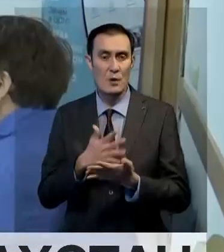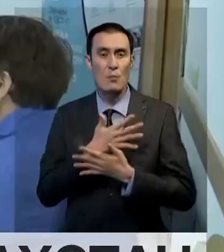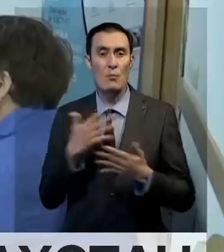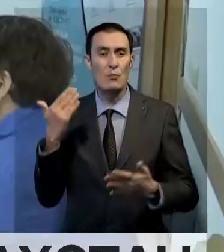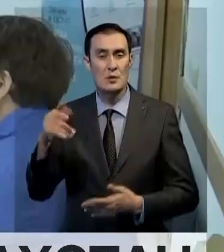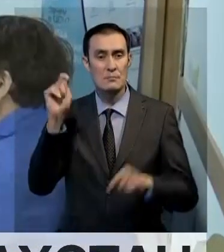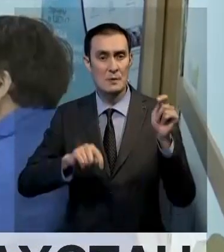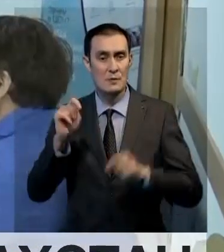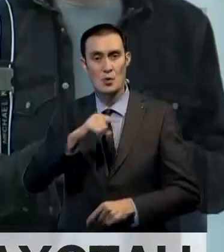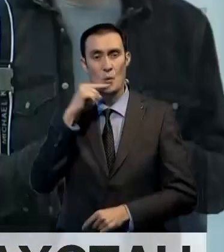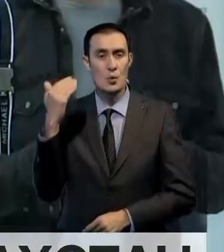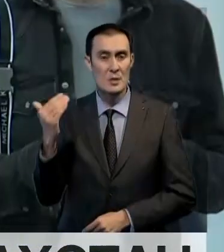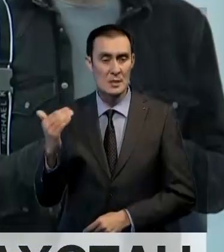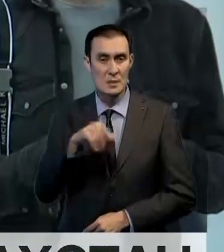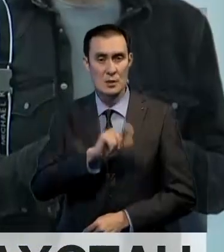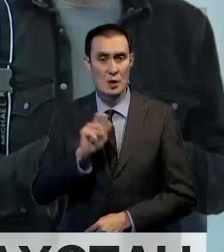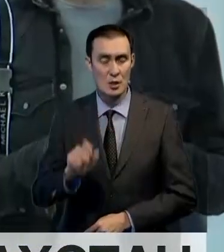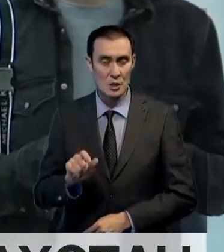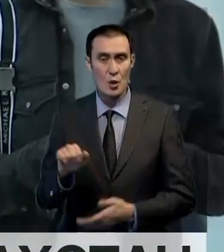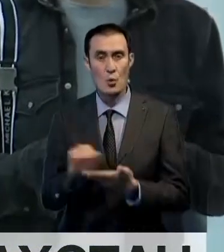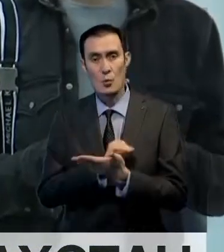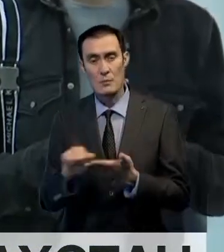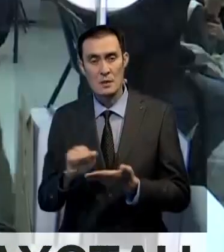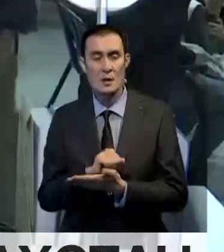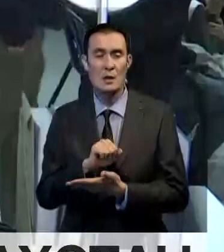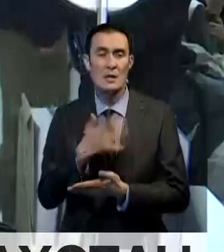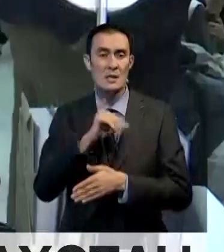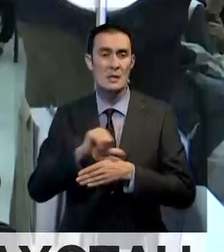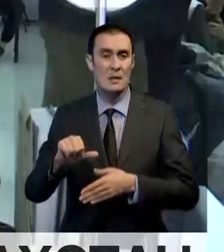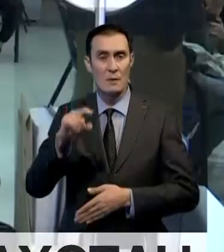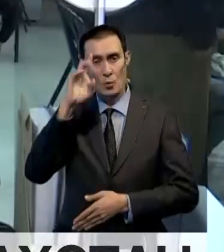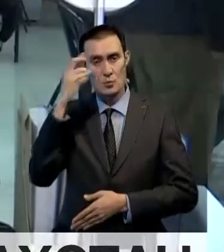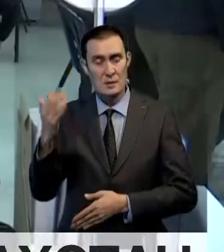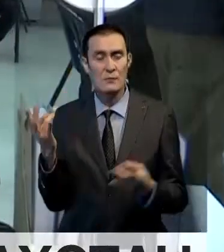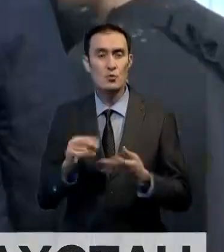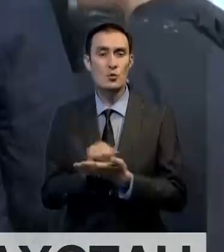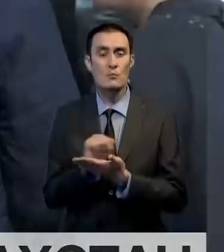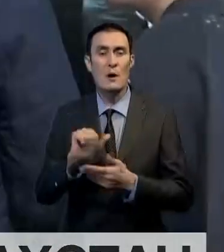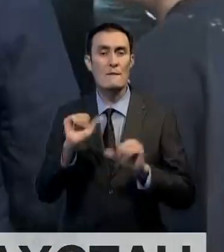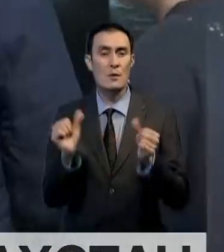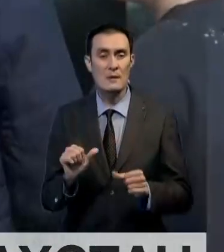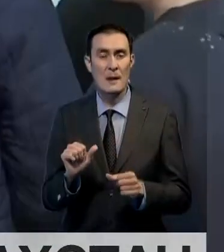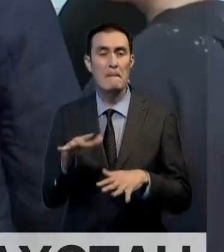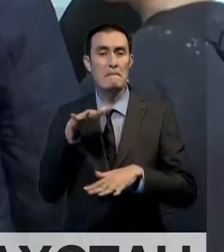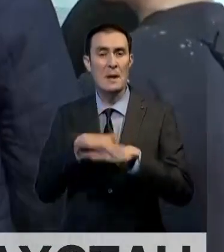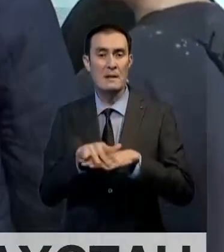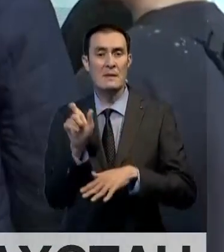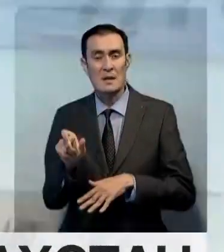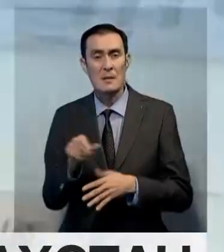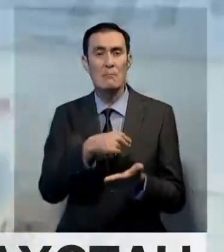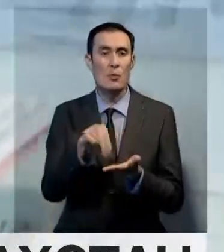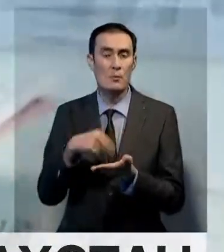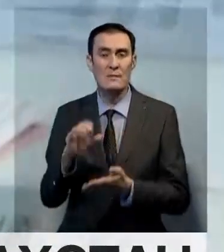преимущественно прибывшие из России граждане. Документ жителям иностранного государства нужен для оформления банковских карт и